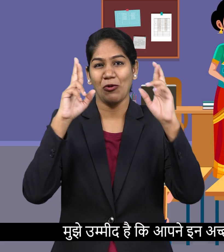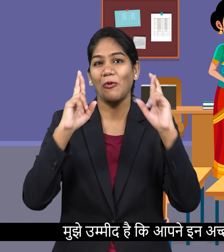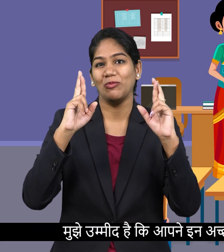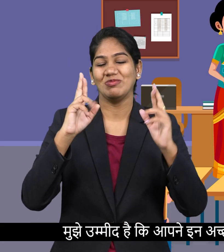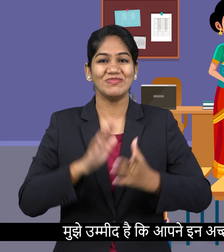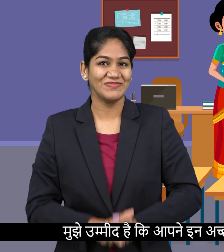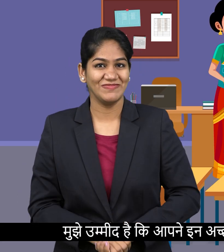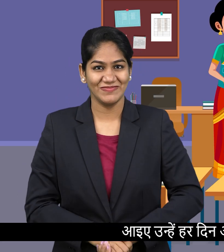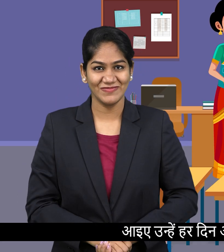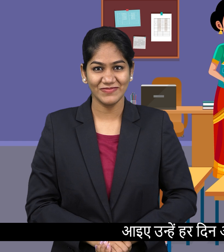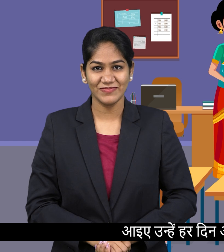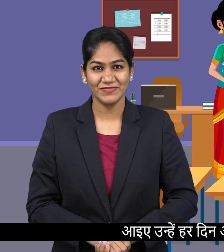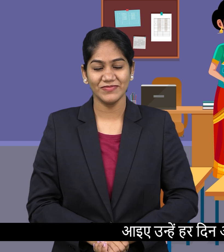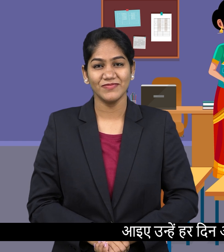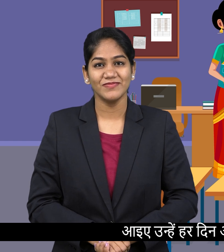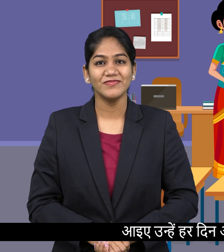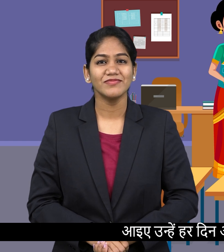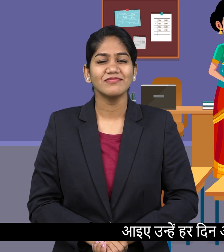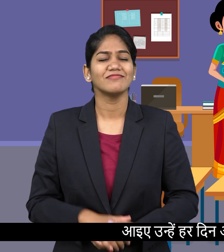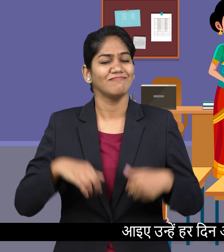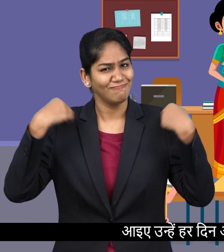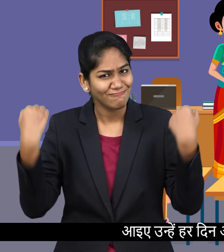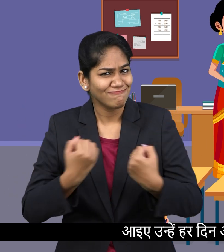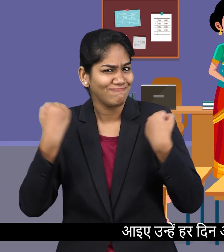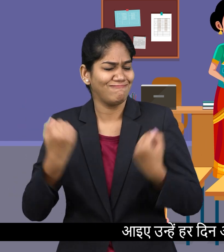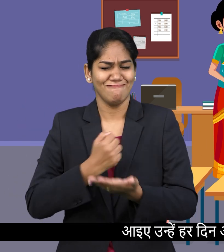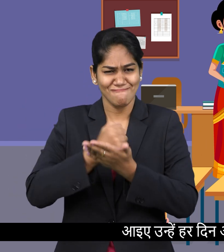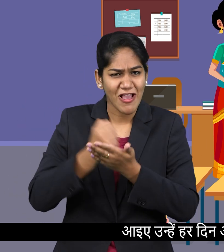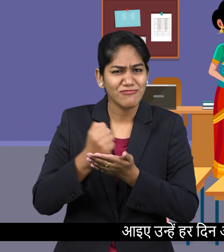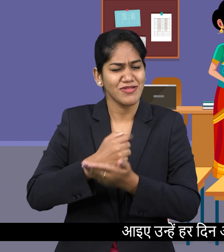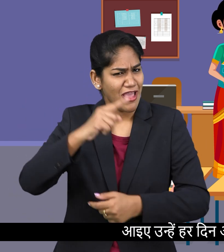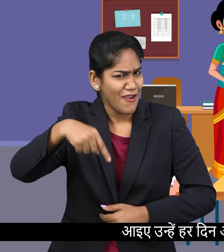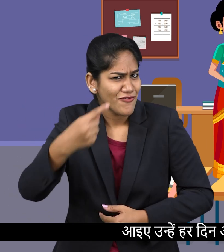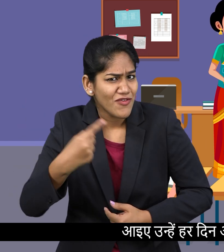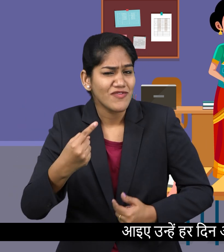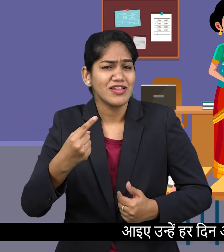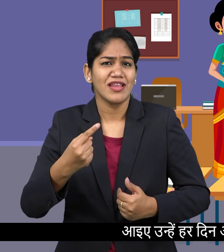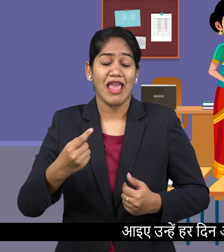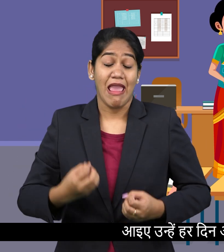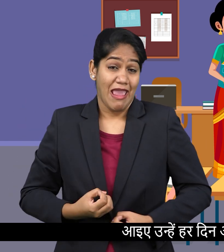से सीख लिया है। आइए उन्हें हर दिन अभ्यास करें और खुश और स्वस्थ रहें।